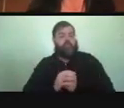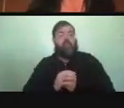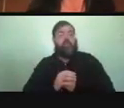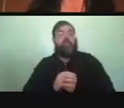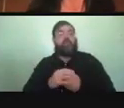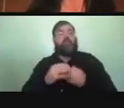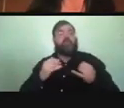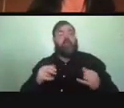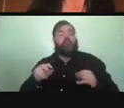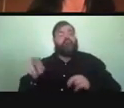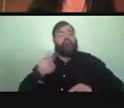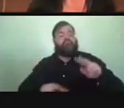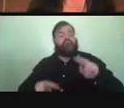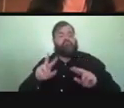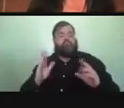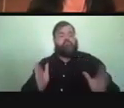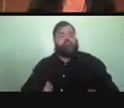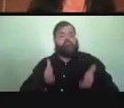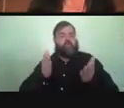waliweza